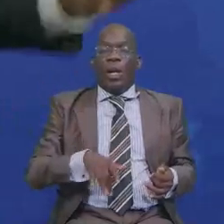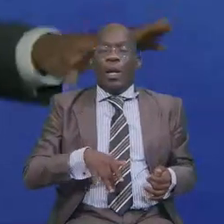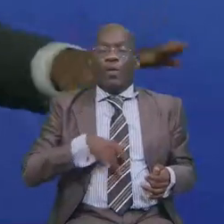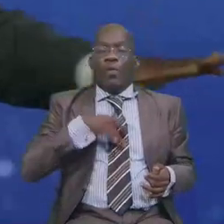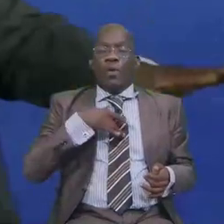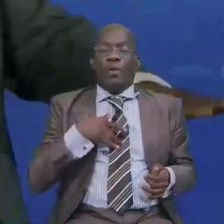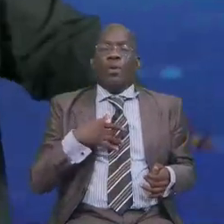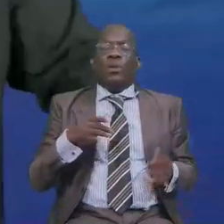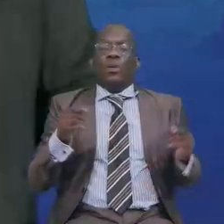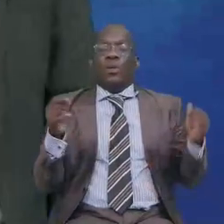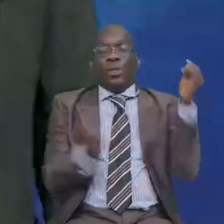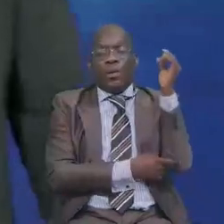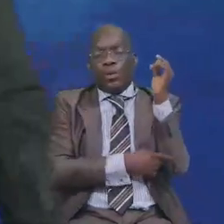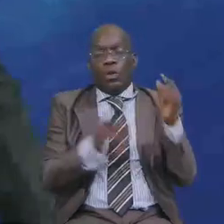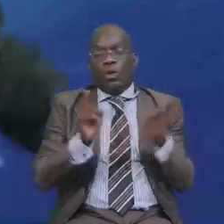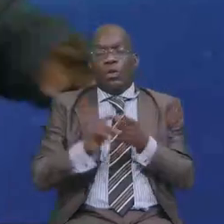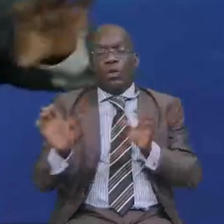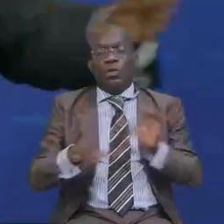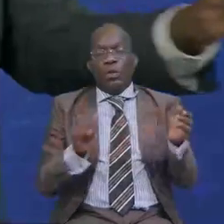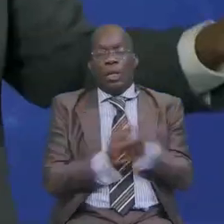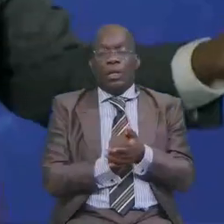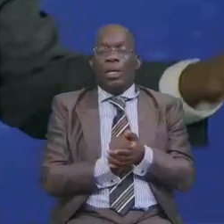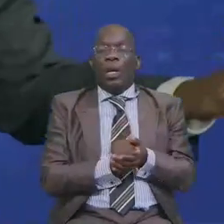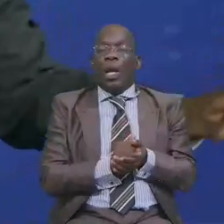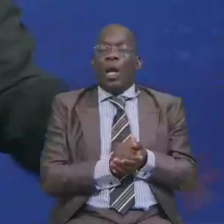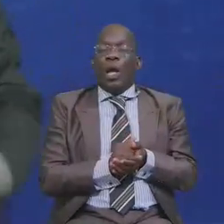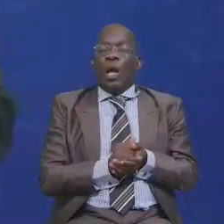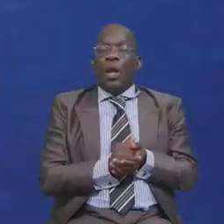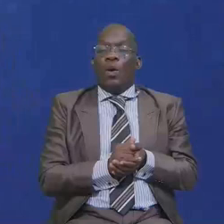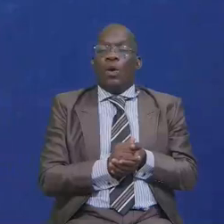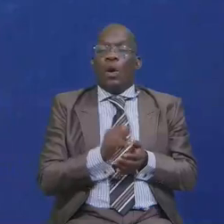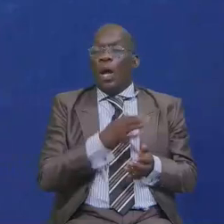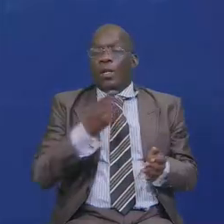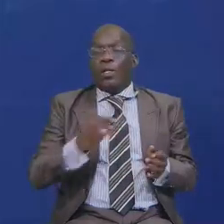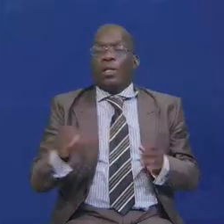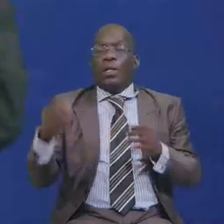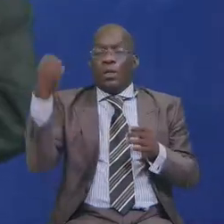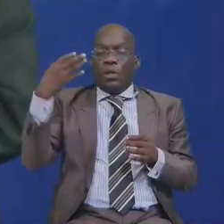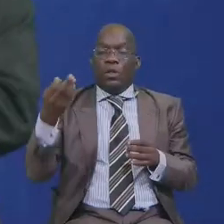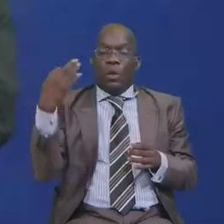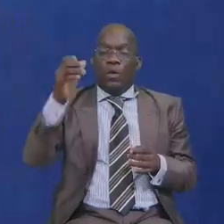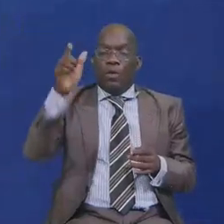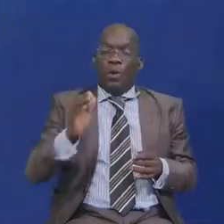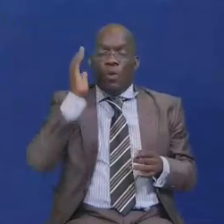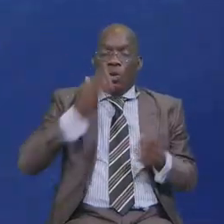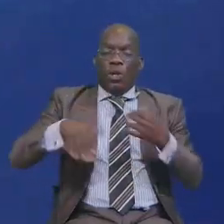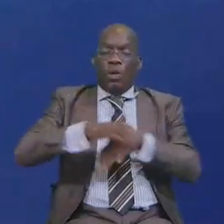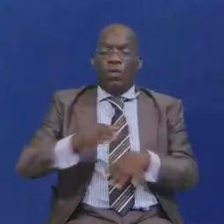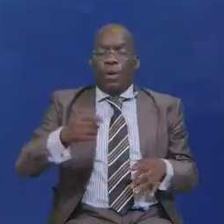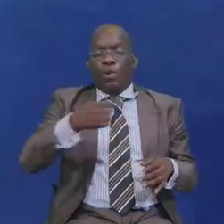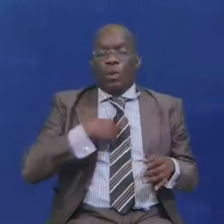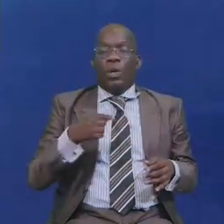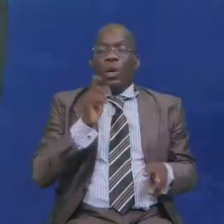Je sens l'attentat d'aller faire ceci. Ce que j'avais l'habitude de faire. La grâce de Dieu viendra. Les gens aujourd'hui,